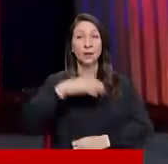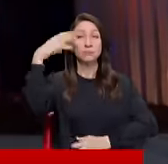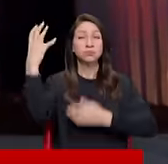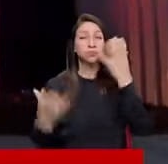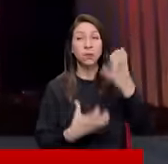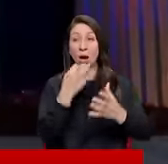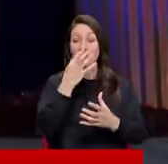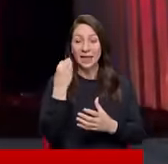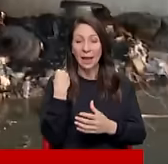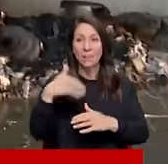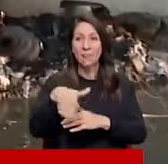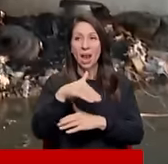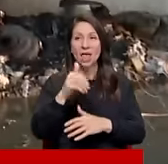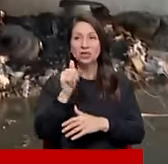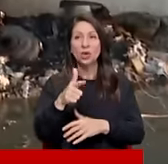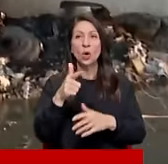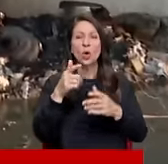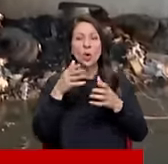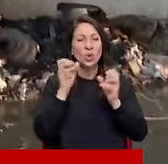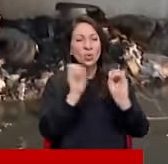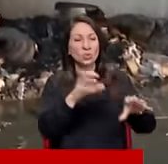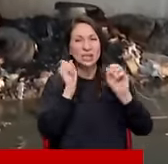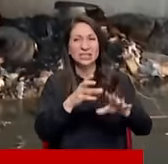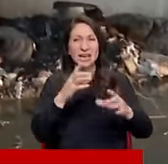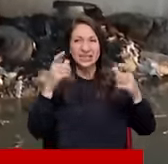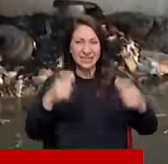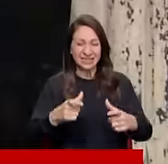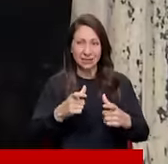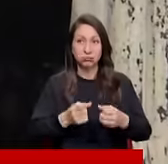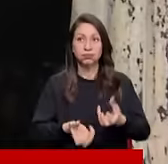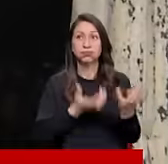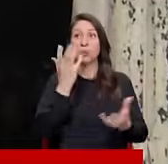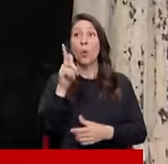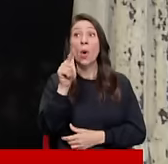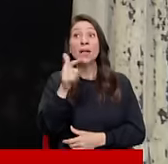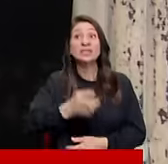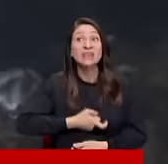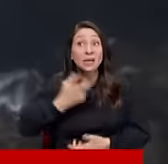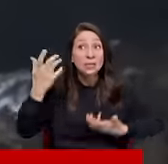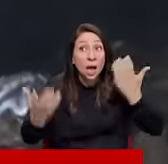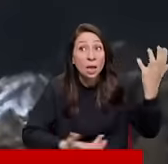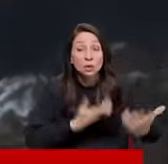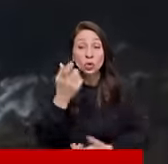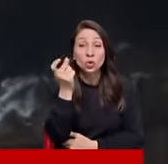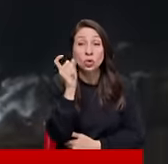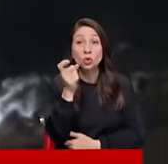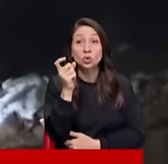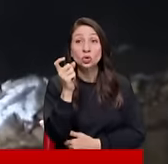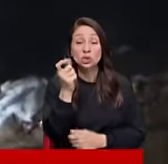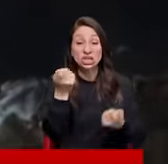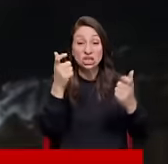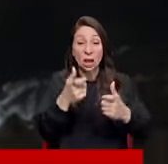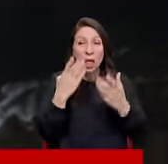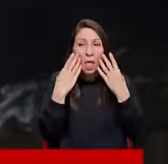Alevler Ankara'nın Yeni Mahalle ilçesindeki Hurdacılar sitesinden yükselmişti. 16 saat süren yangında 9 iş yeri enkaza